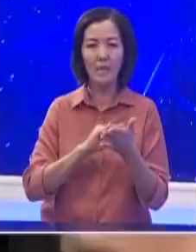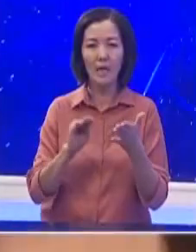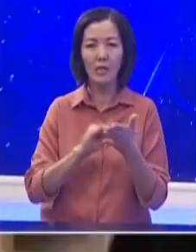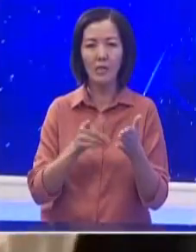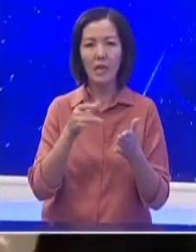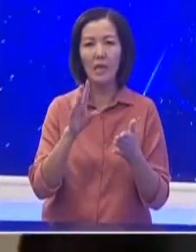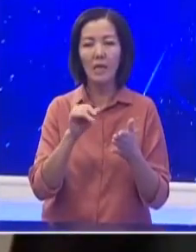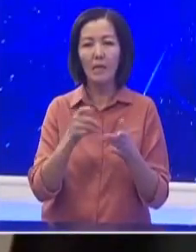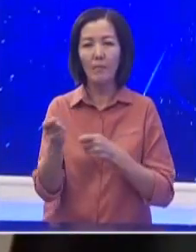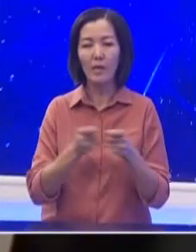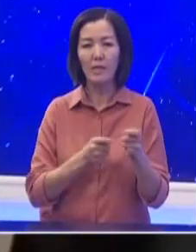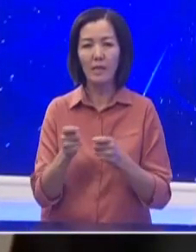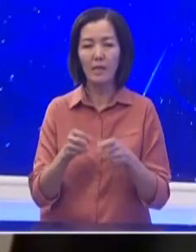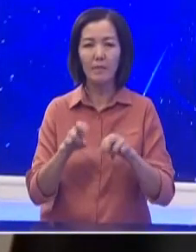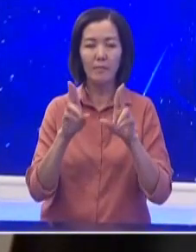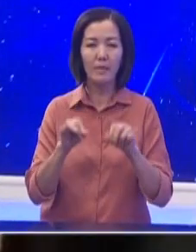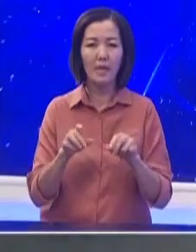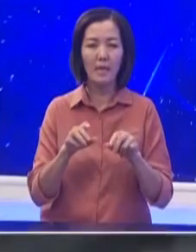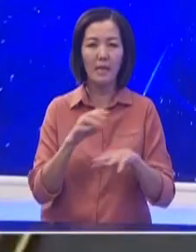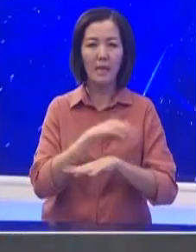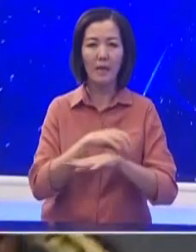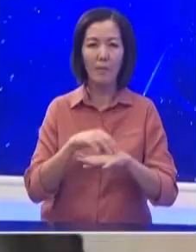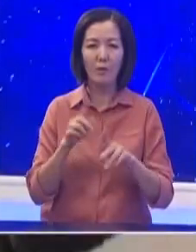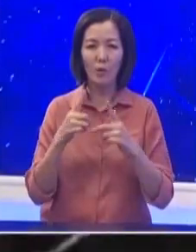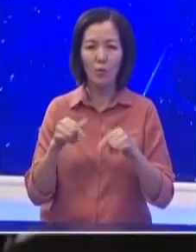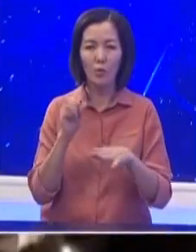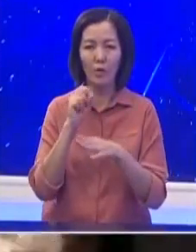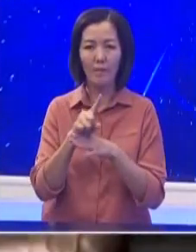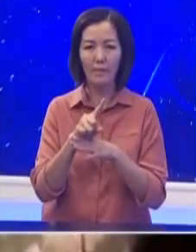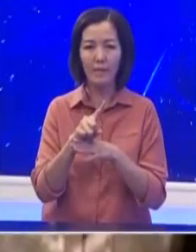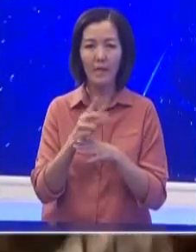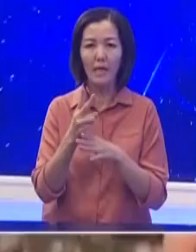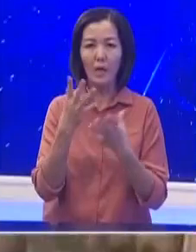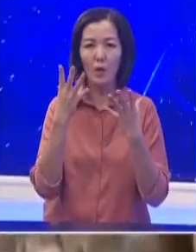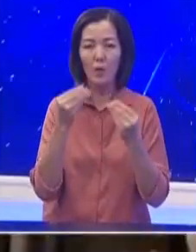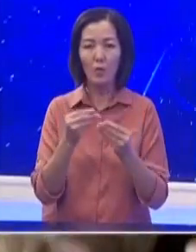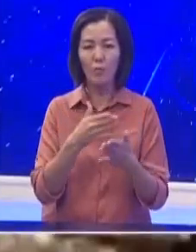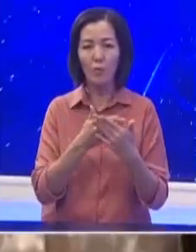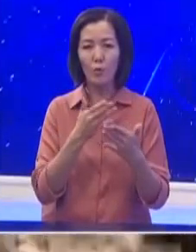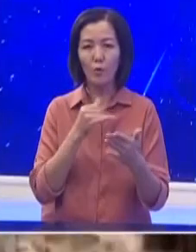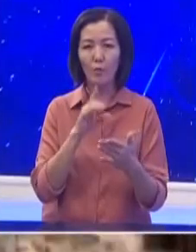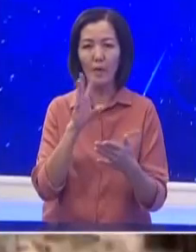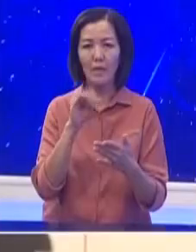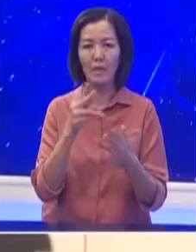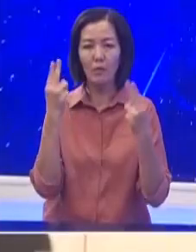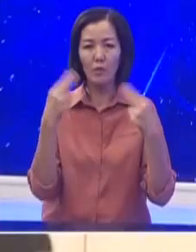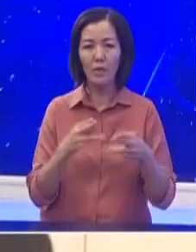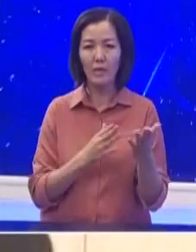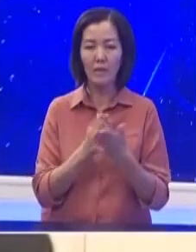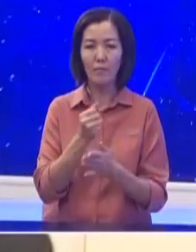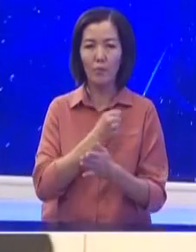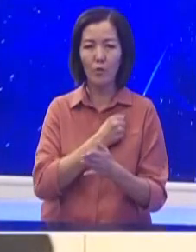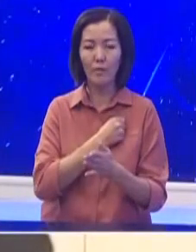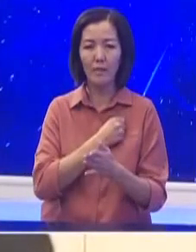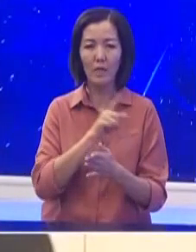Ғизат Нұрдәулетовтің басшылығымен арнайы комиссия құруды тапсырды. Еске салсақ, осыдан 2 күн бұрын Маңғыстаудағы Бейнеу шекара қызметінің әскери